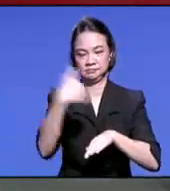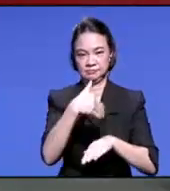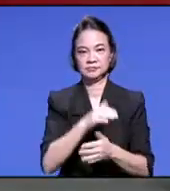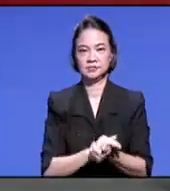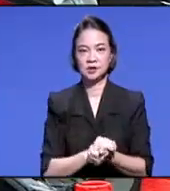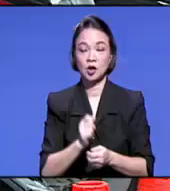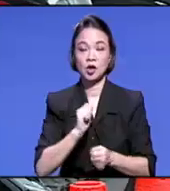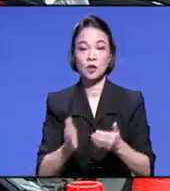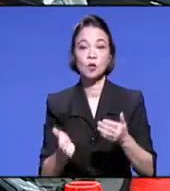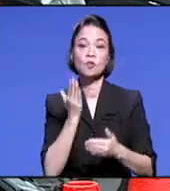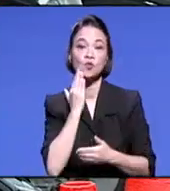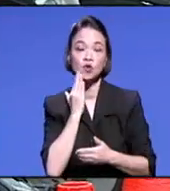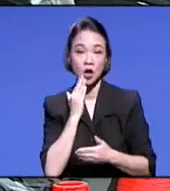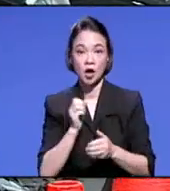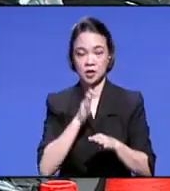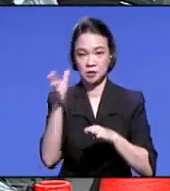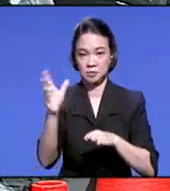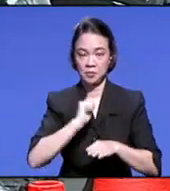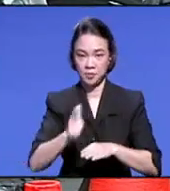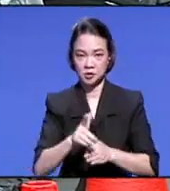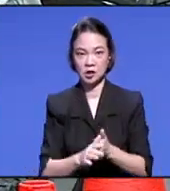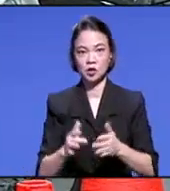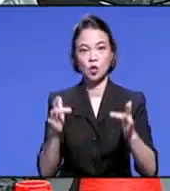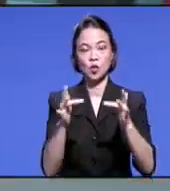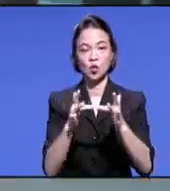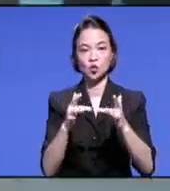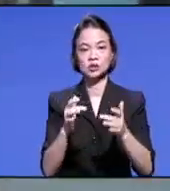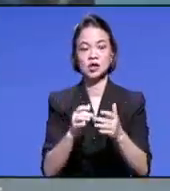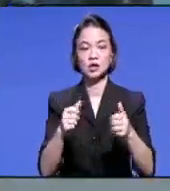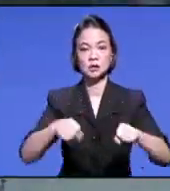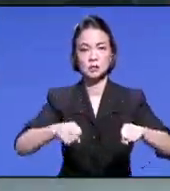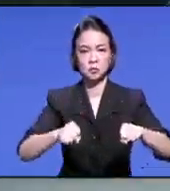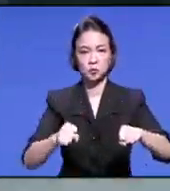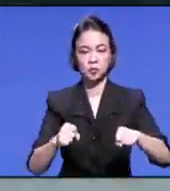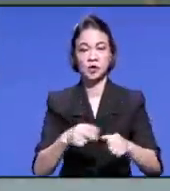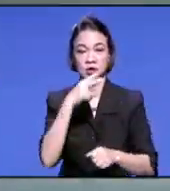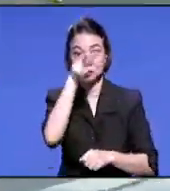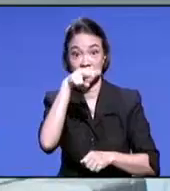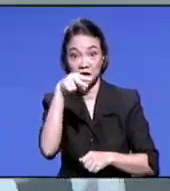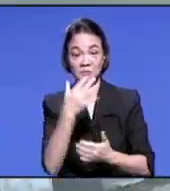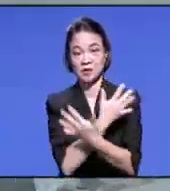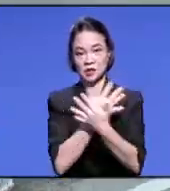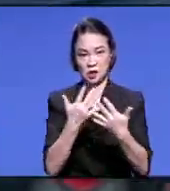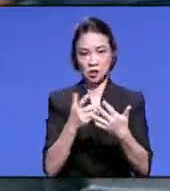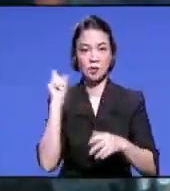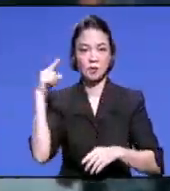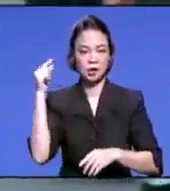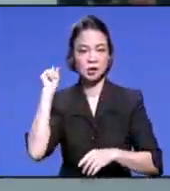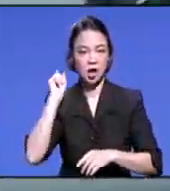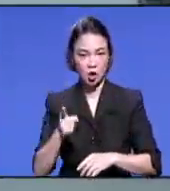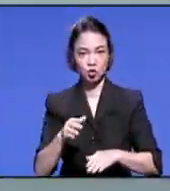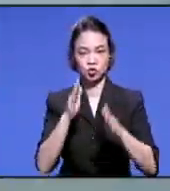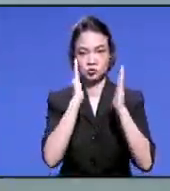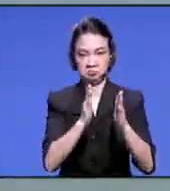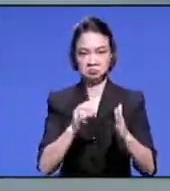Kemudahan memesan dan mendapatkan transportasi murah menjadikan ojek online dicari warga. Namun pemerintah harus bersikap tegas untuk mengatur